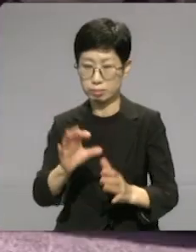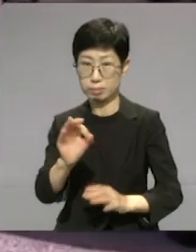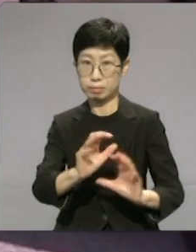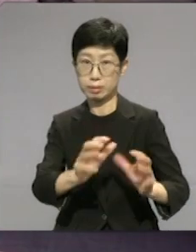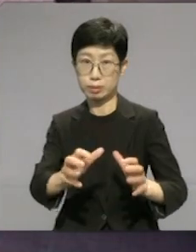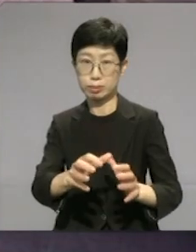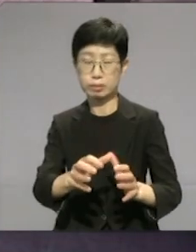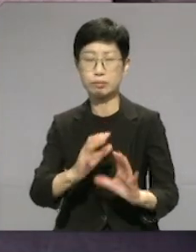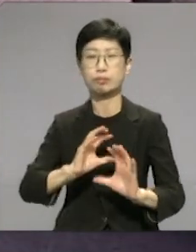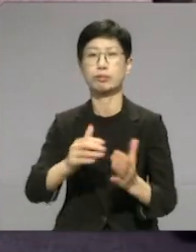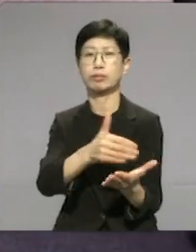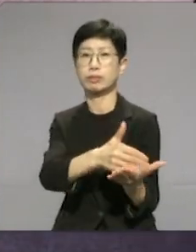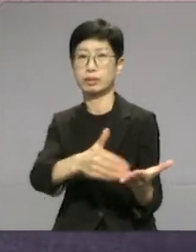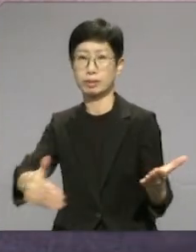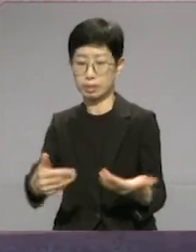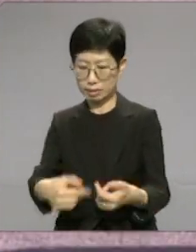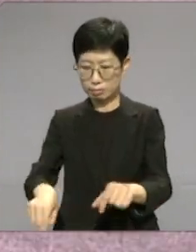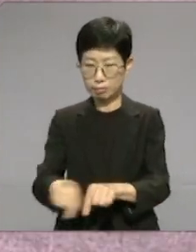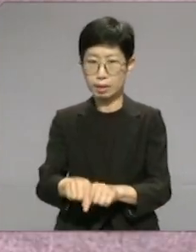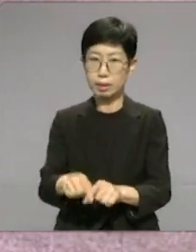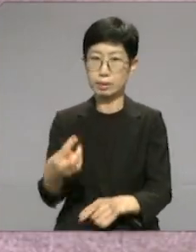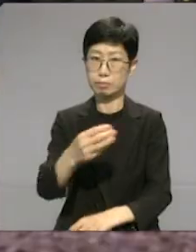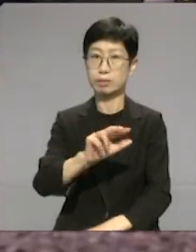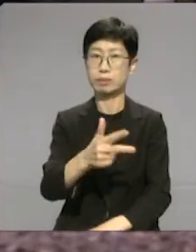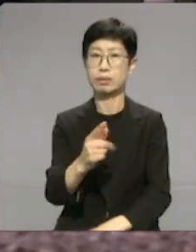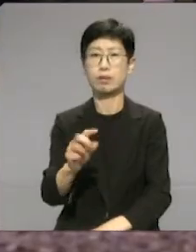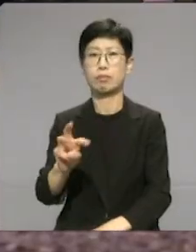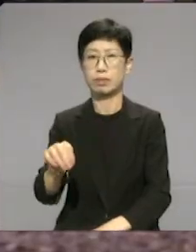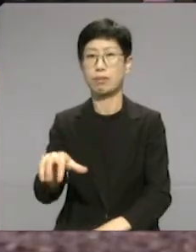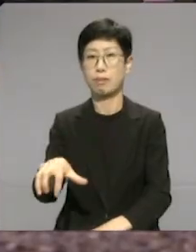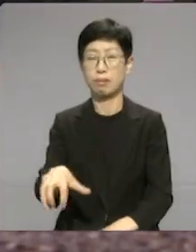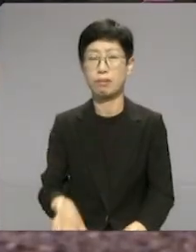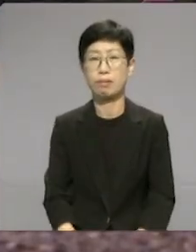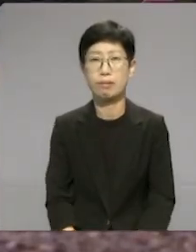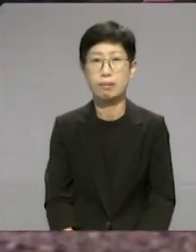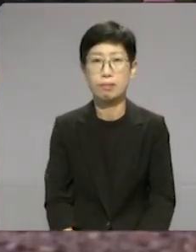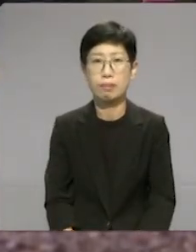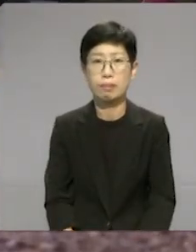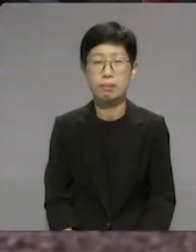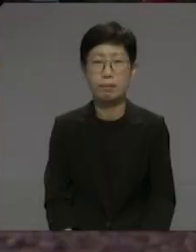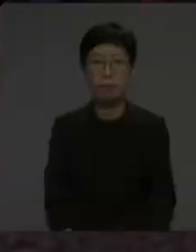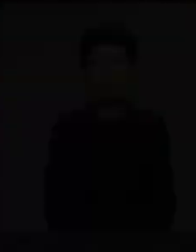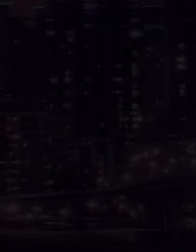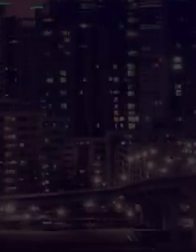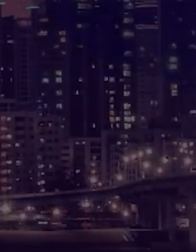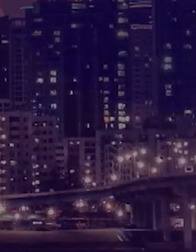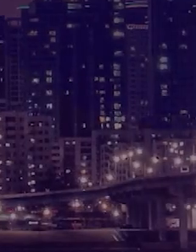3,700km에 달하는 국경을 공유하고 있습니다. 월드뉴스 김준호입니다.